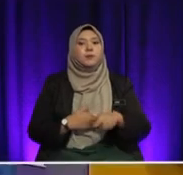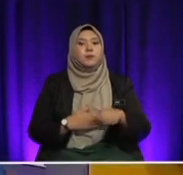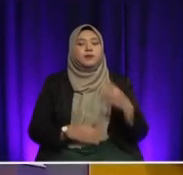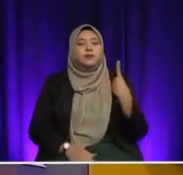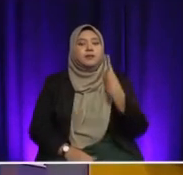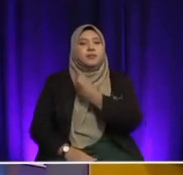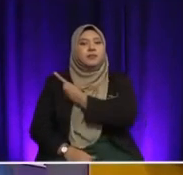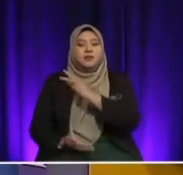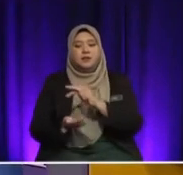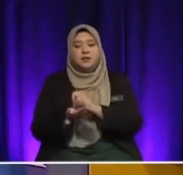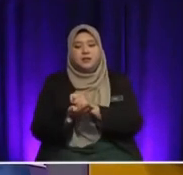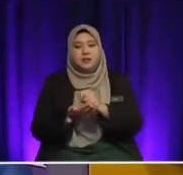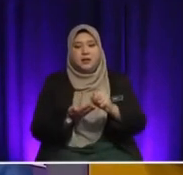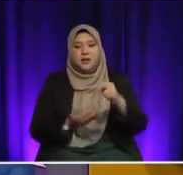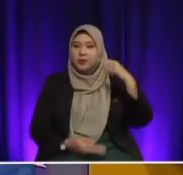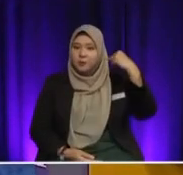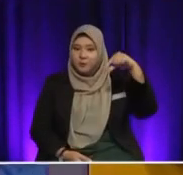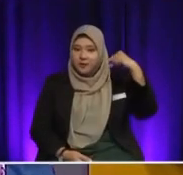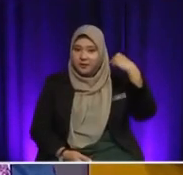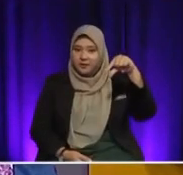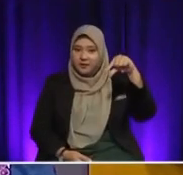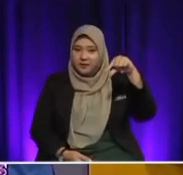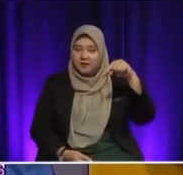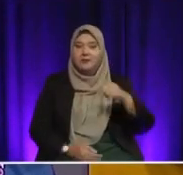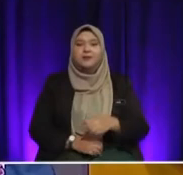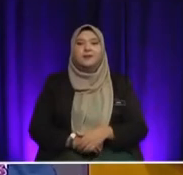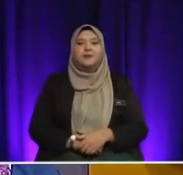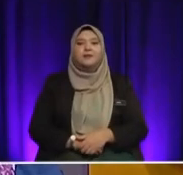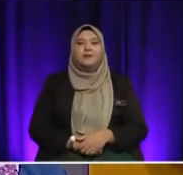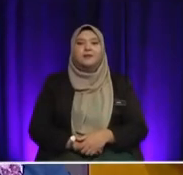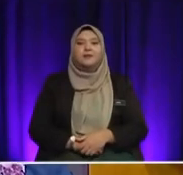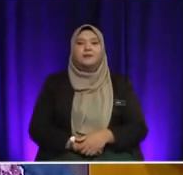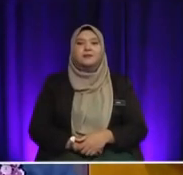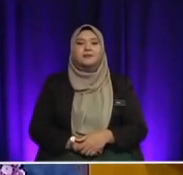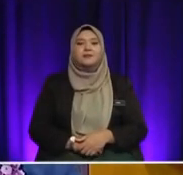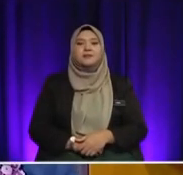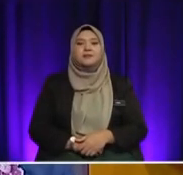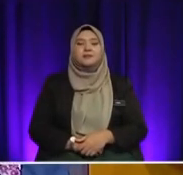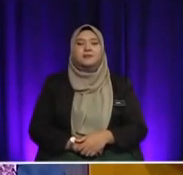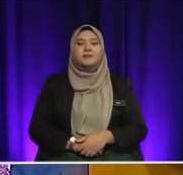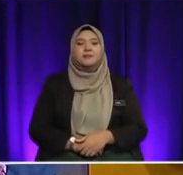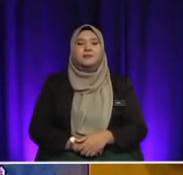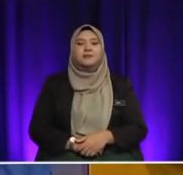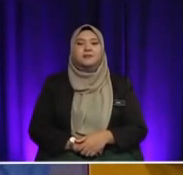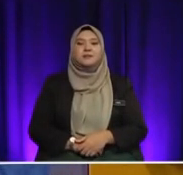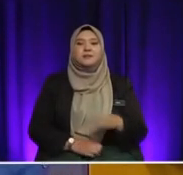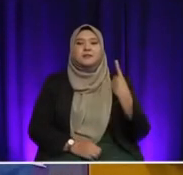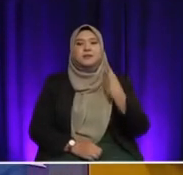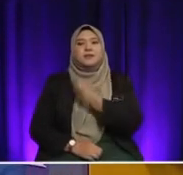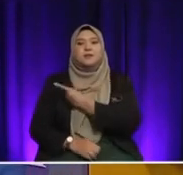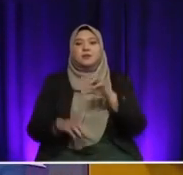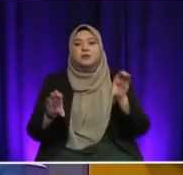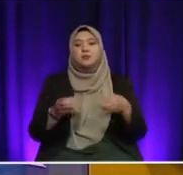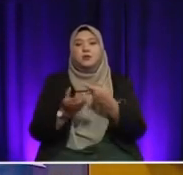tak kita punya produk, bila kita buat pemprosesan makanan ni, pemprosesan makanan ni sebenarnya untuk industri. Kita buat hari ni, kita boleh jual bila-bila kita